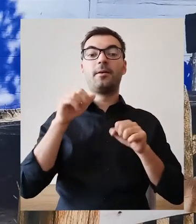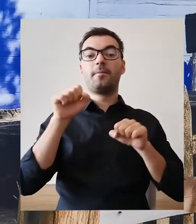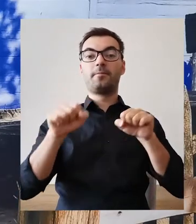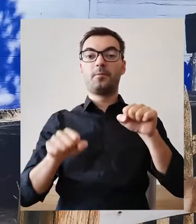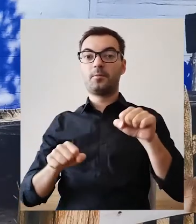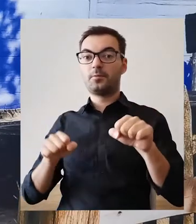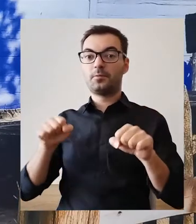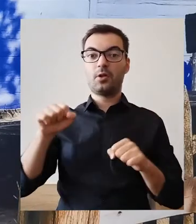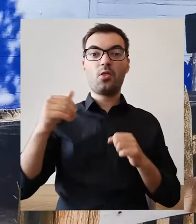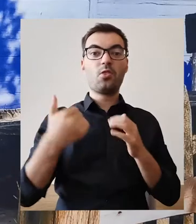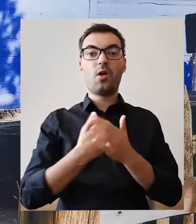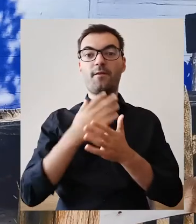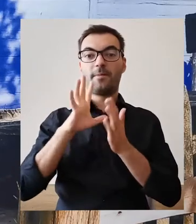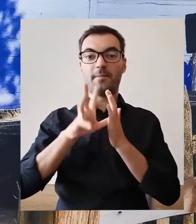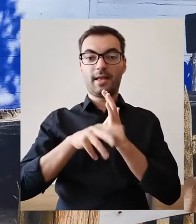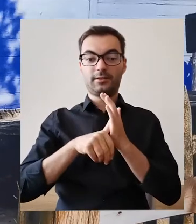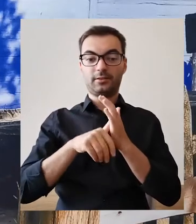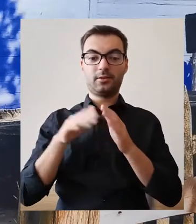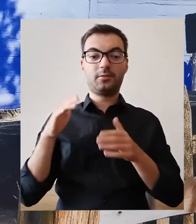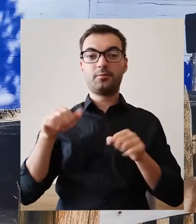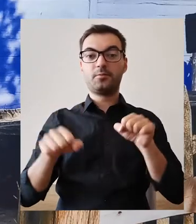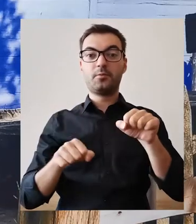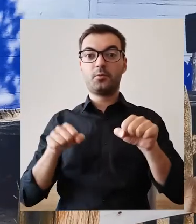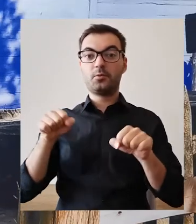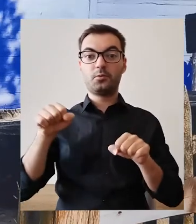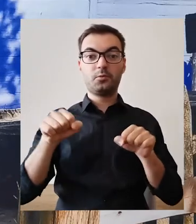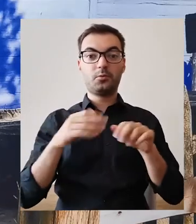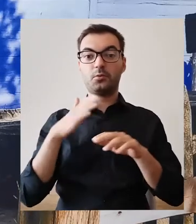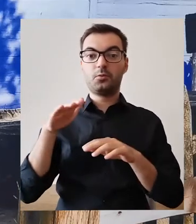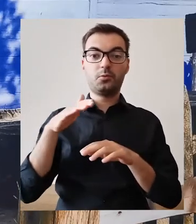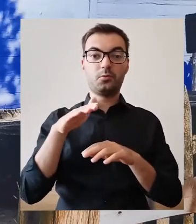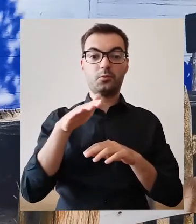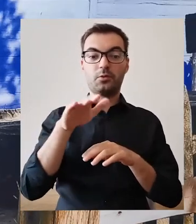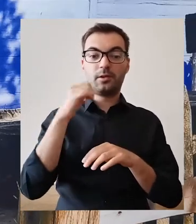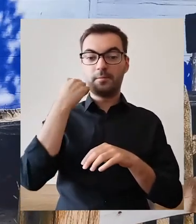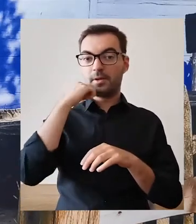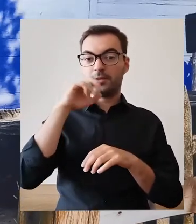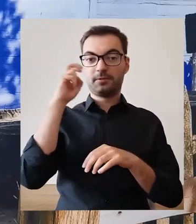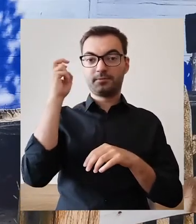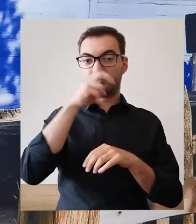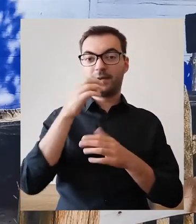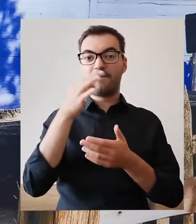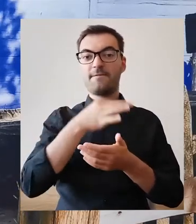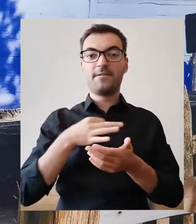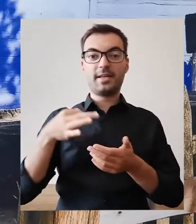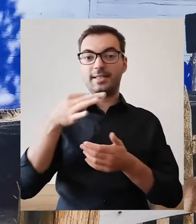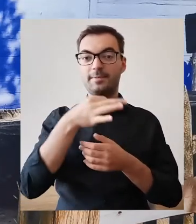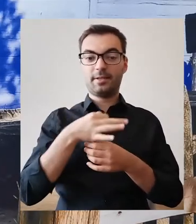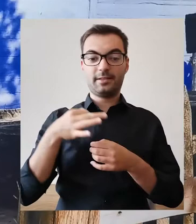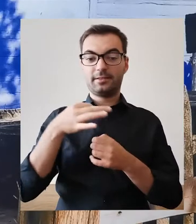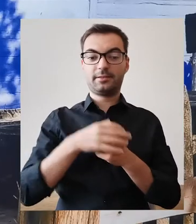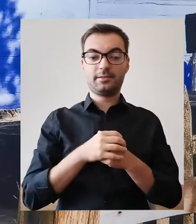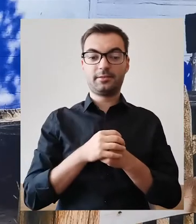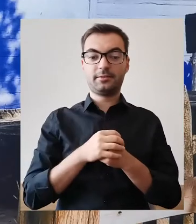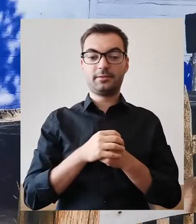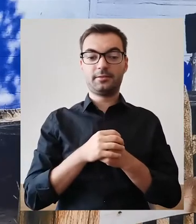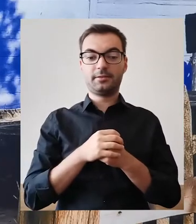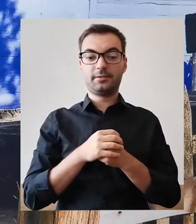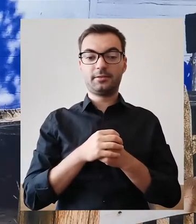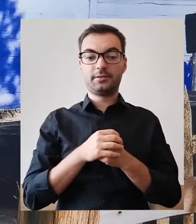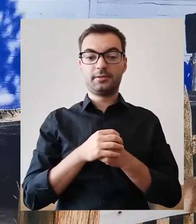z nowego miasta nad piwnicą traficie na bardzo ciekawe wysepki i na